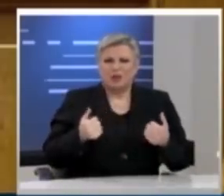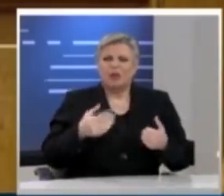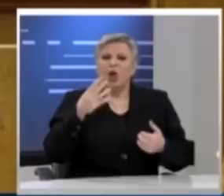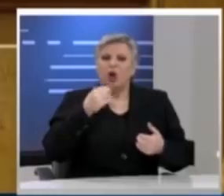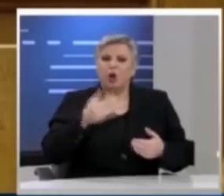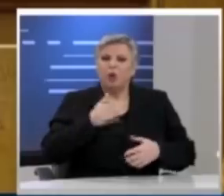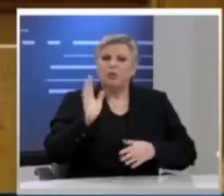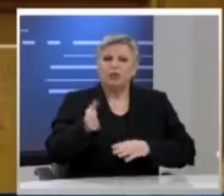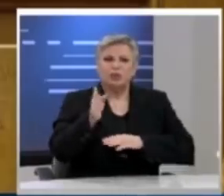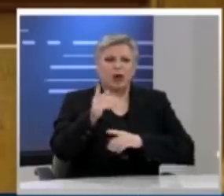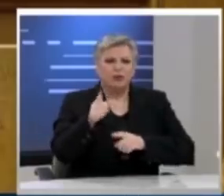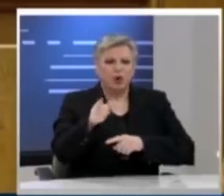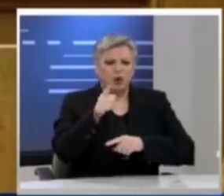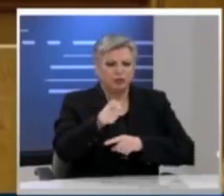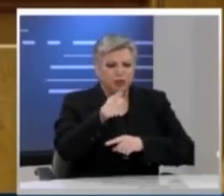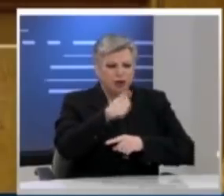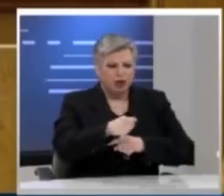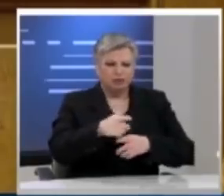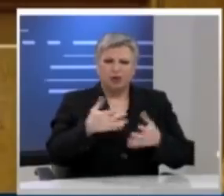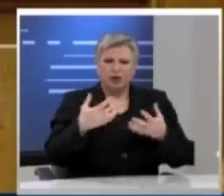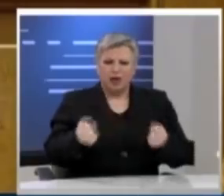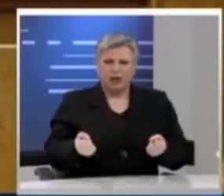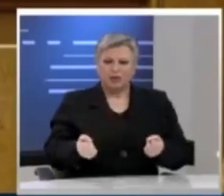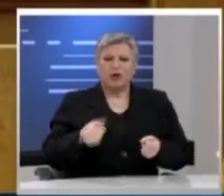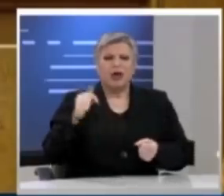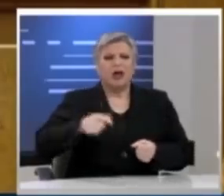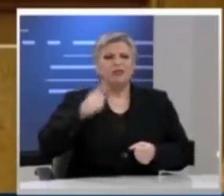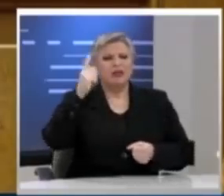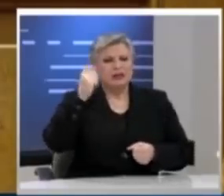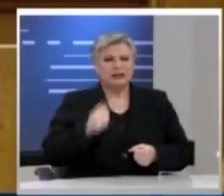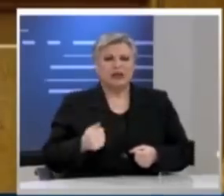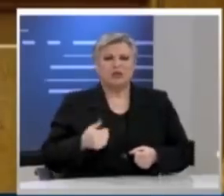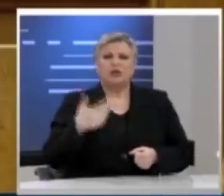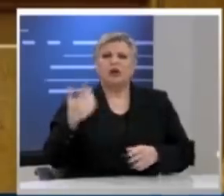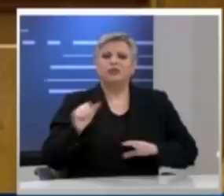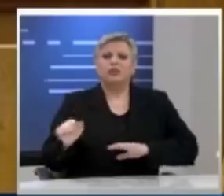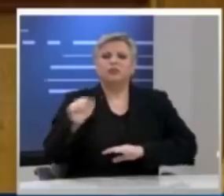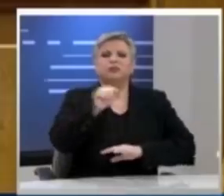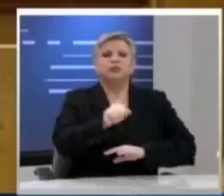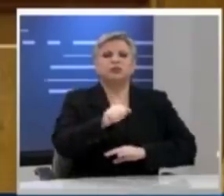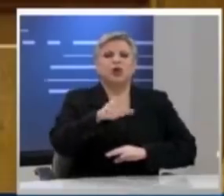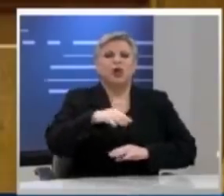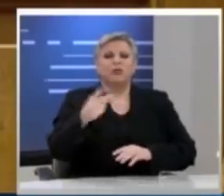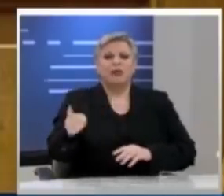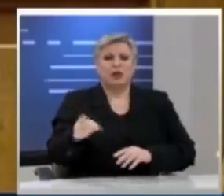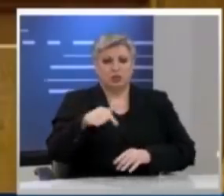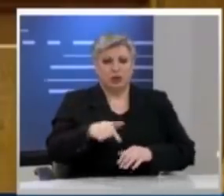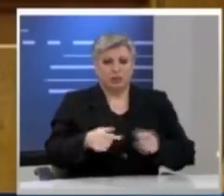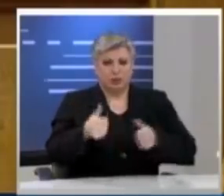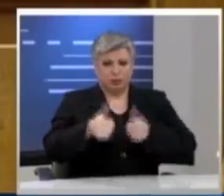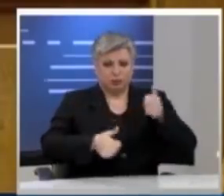πάρα πολλές έχουν αποφασίσει από πολύ πιο πριν που θα στείλουν τα παιδιά τους αν δεν πετύχουν στις